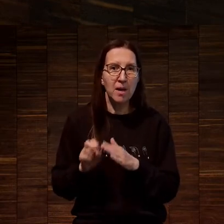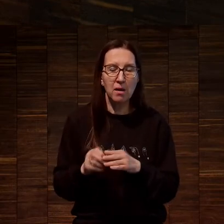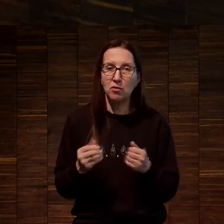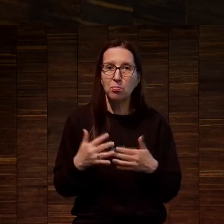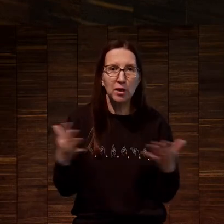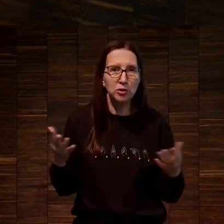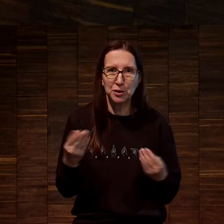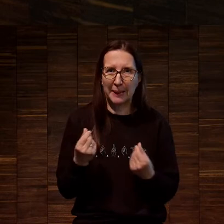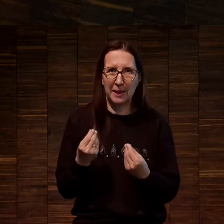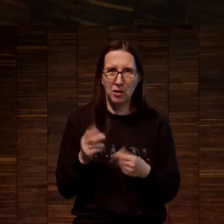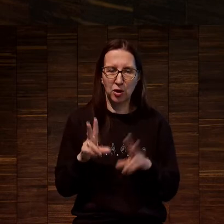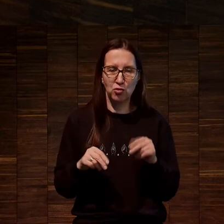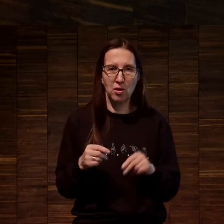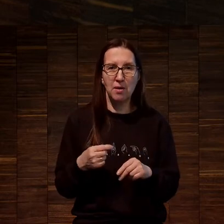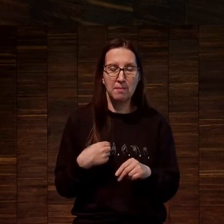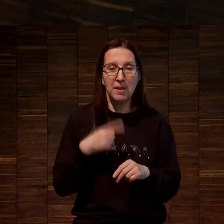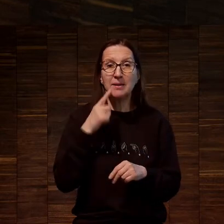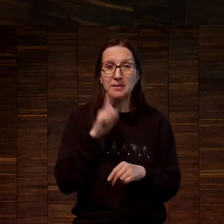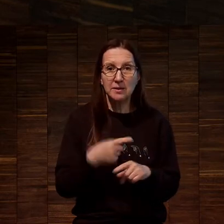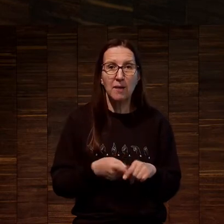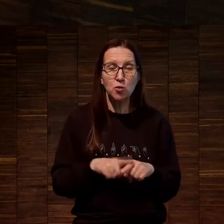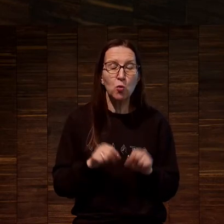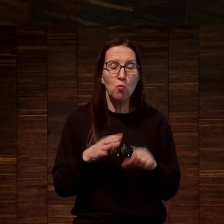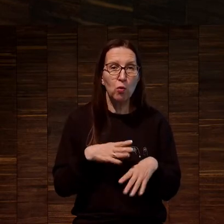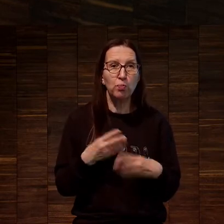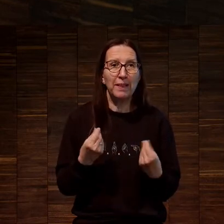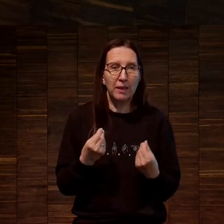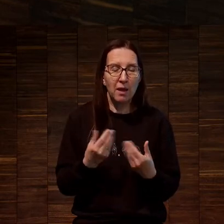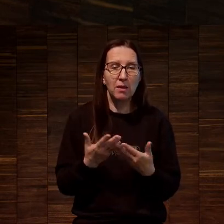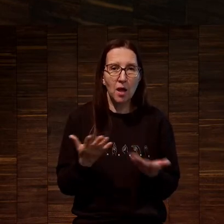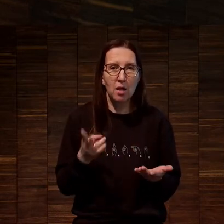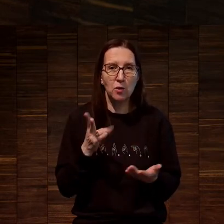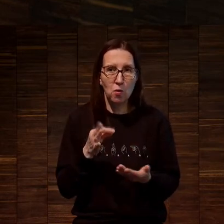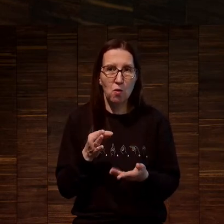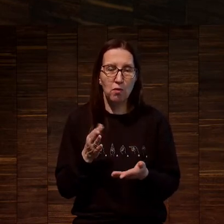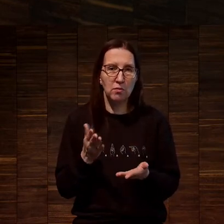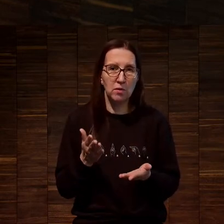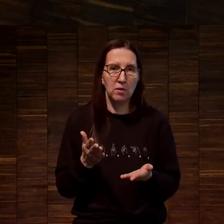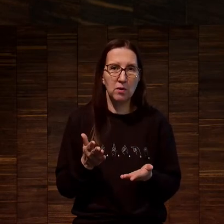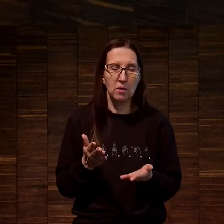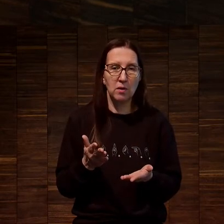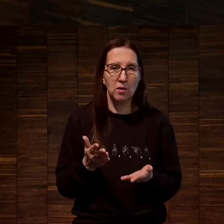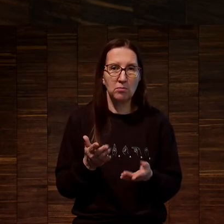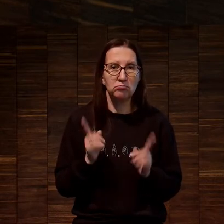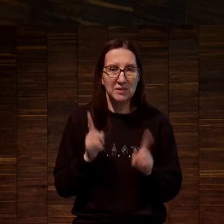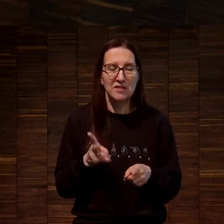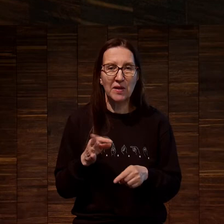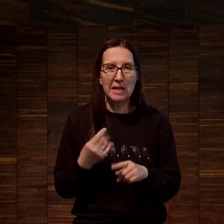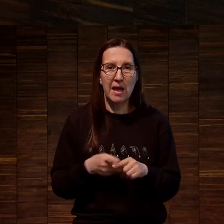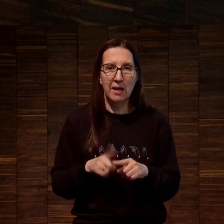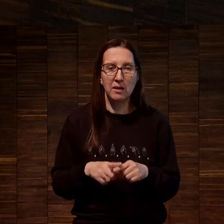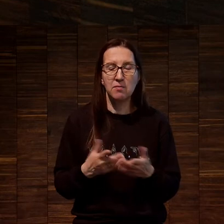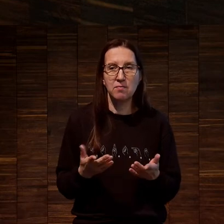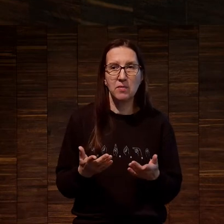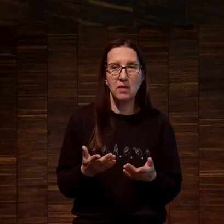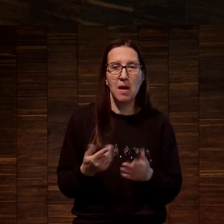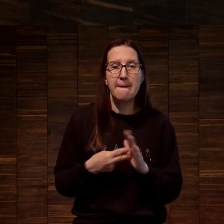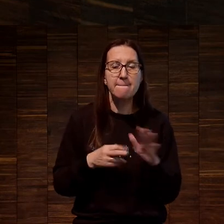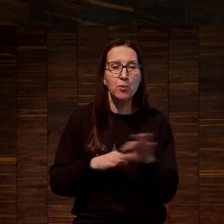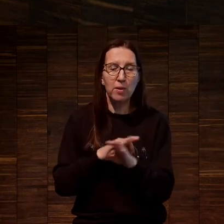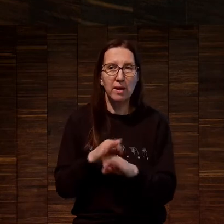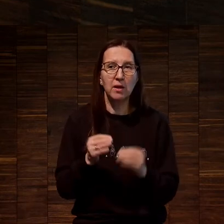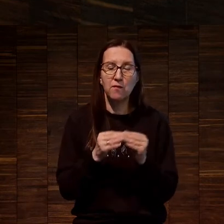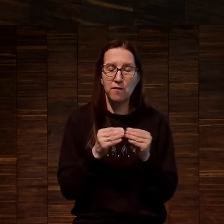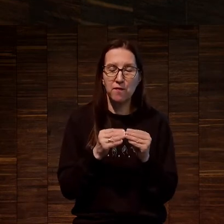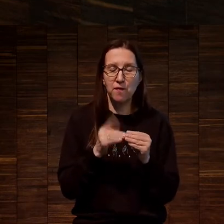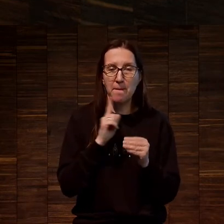очень большое. Деньги, да, мы по себе знаем, что это могут быть деньги. Вот, но на самом деле, да, в общем. Поэтому проект останется